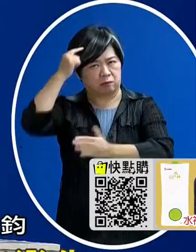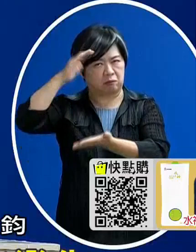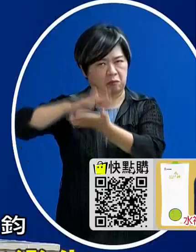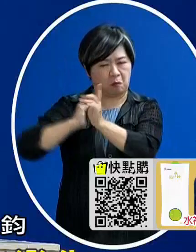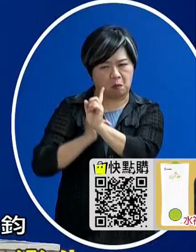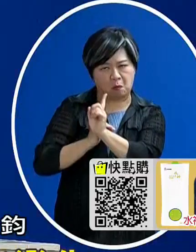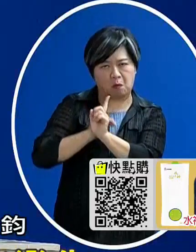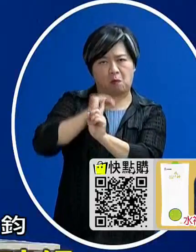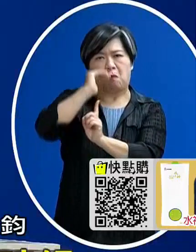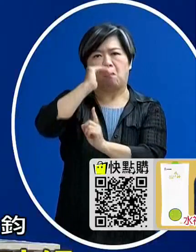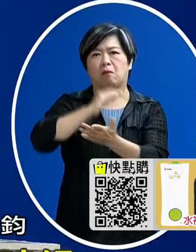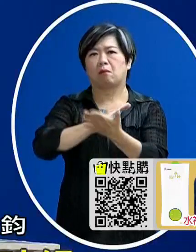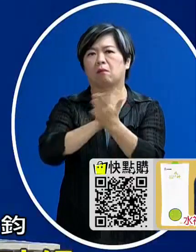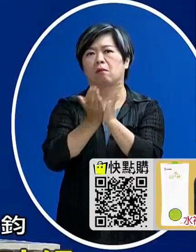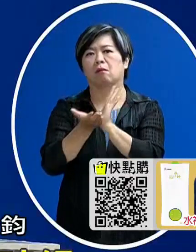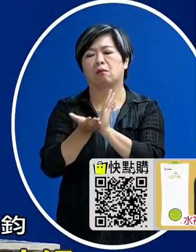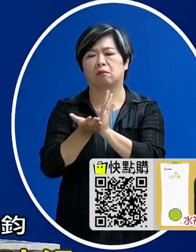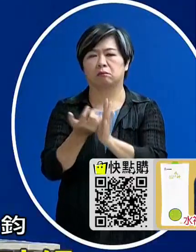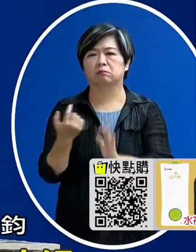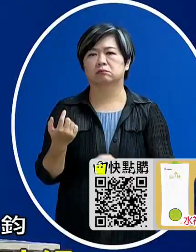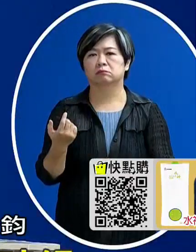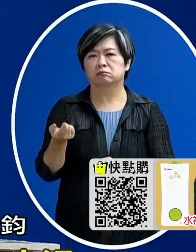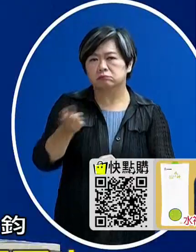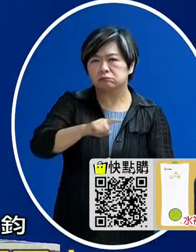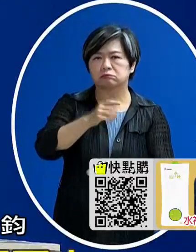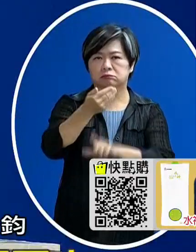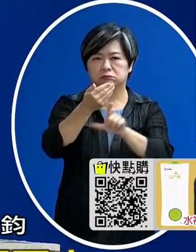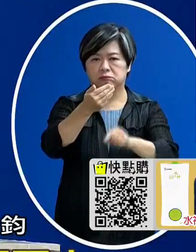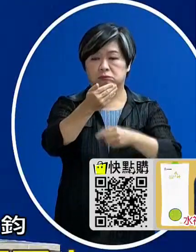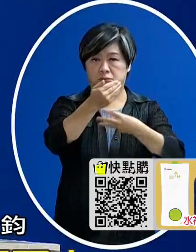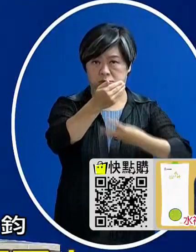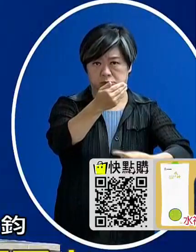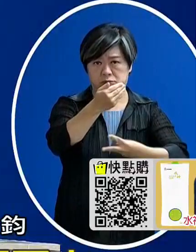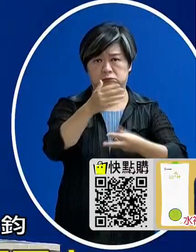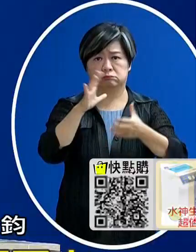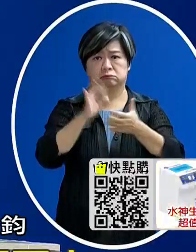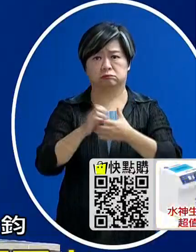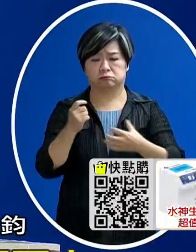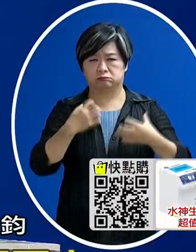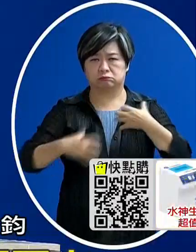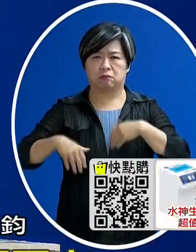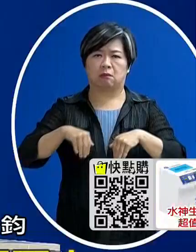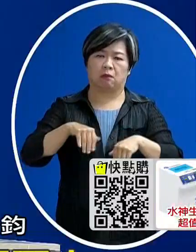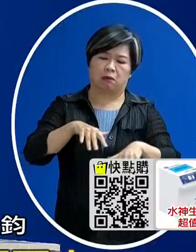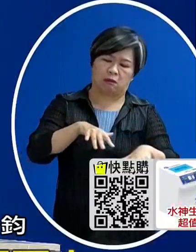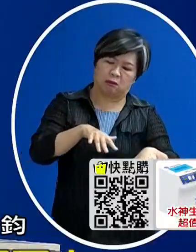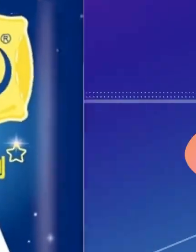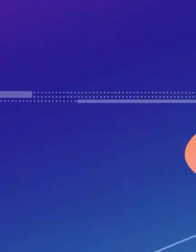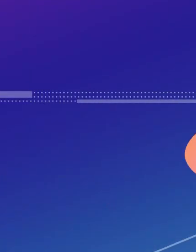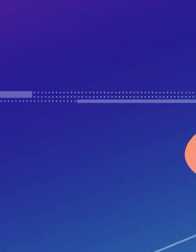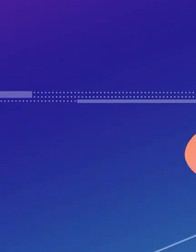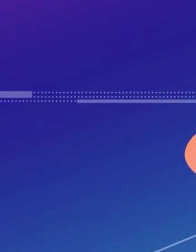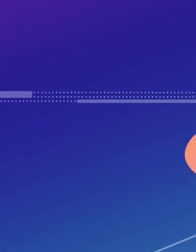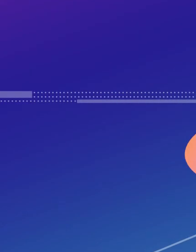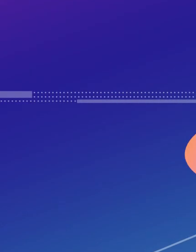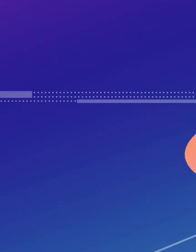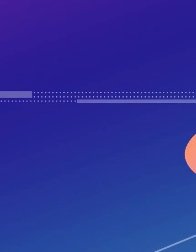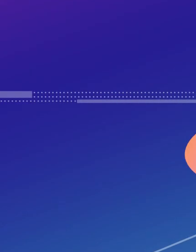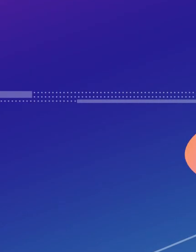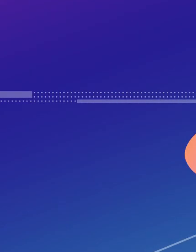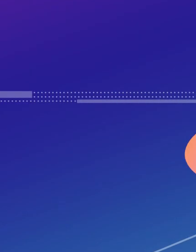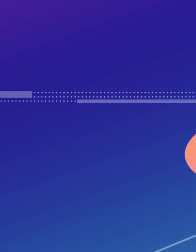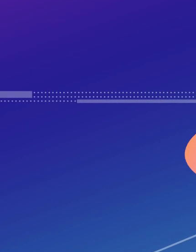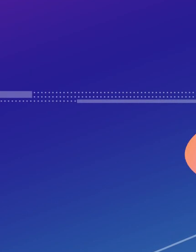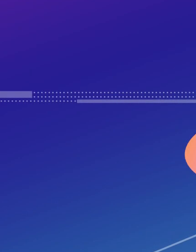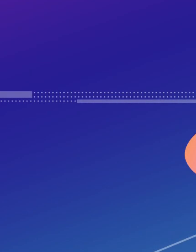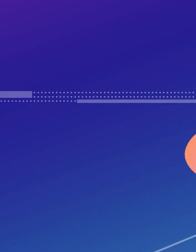的一些变化。那不幸在9月3号的时候，因为这个多重器官衰竭而死亡。 常这晚上啦